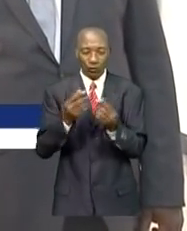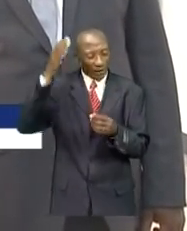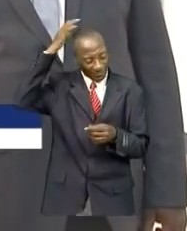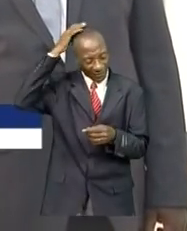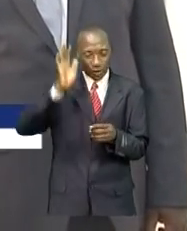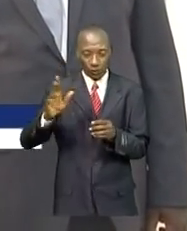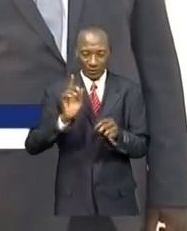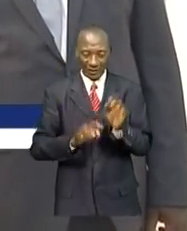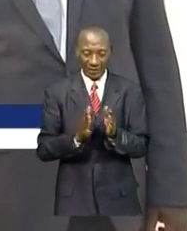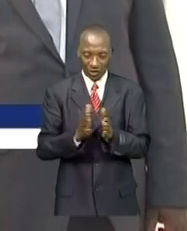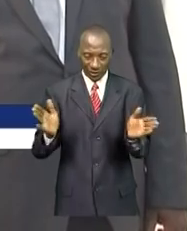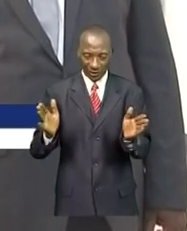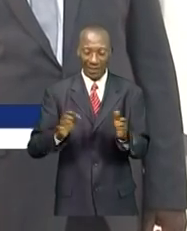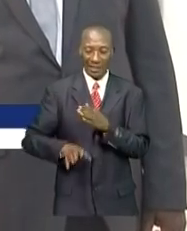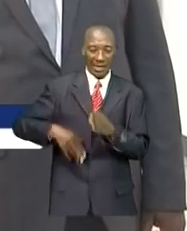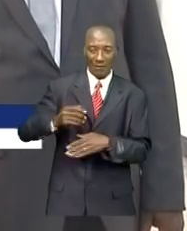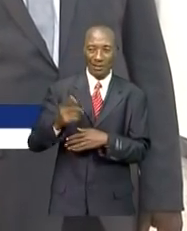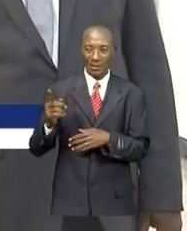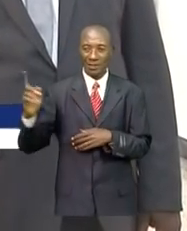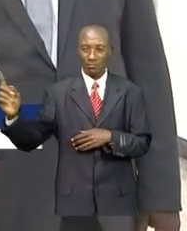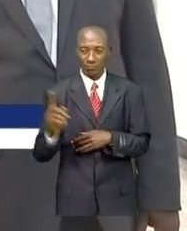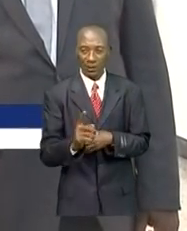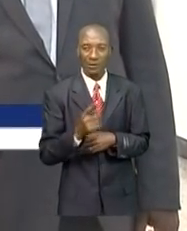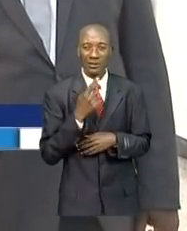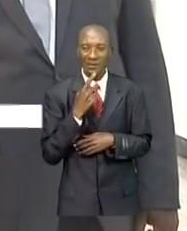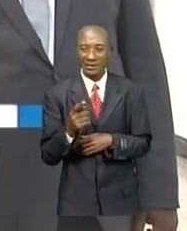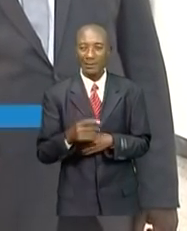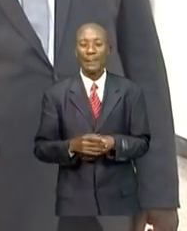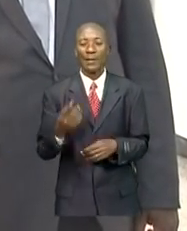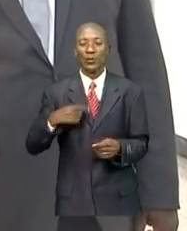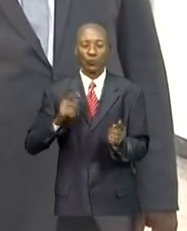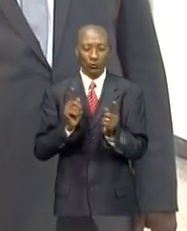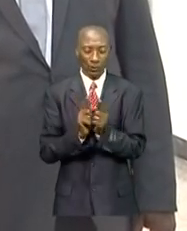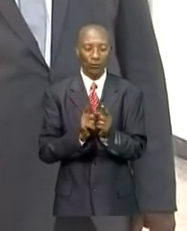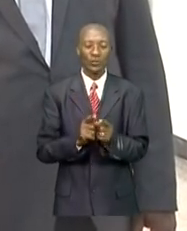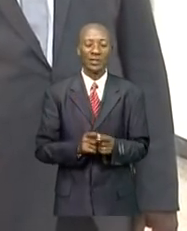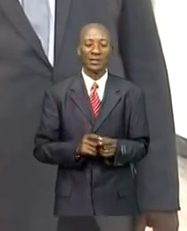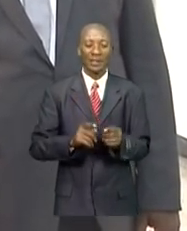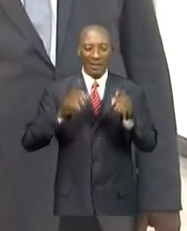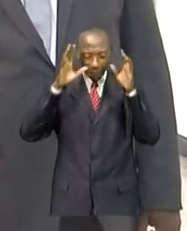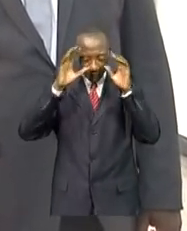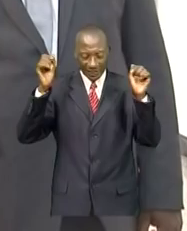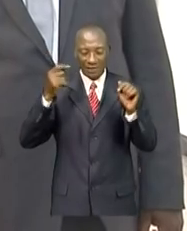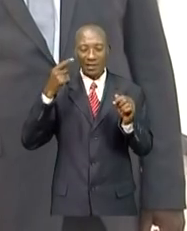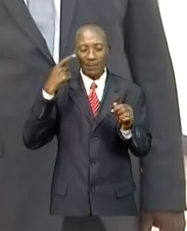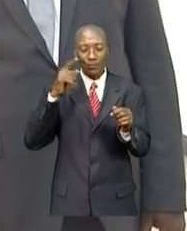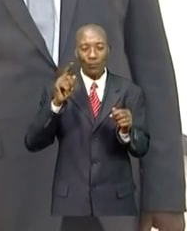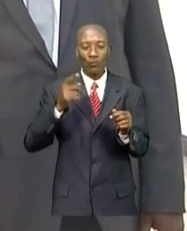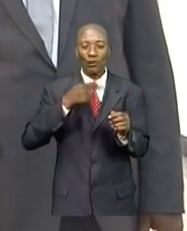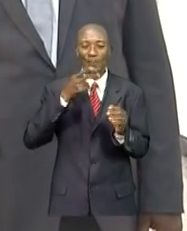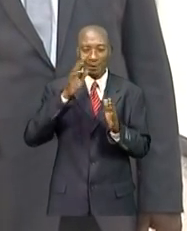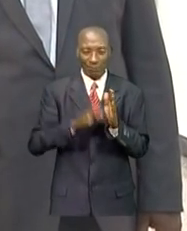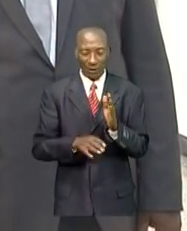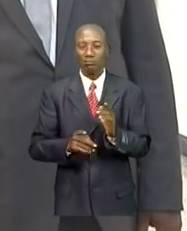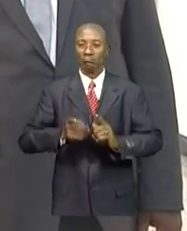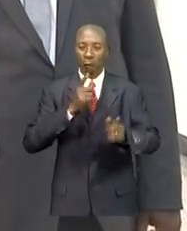religieux. C'est un musulman, demain ça sera un catholique, ça sera un protestant, donc nous sommes